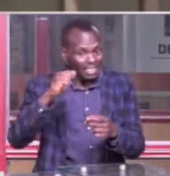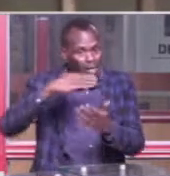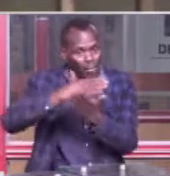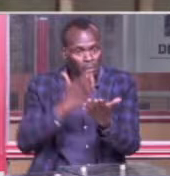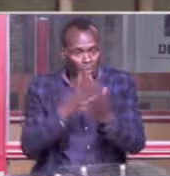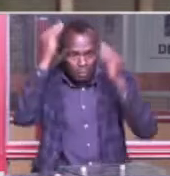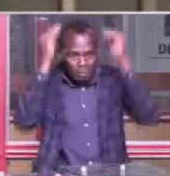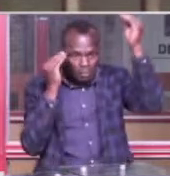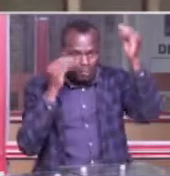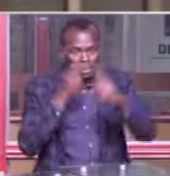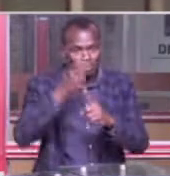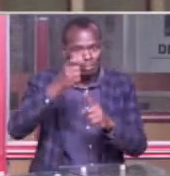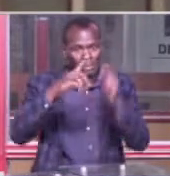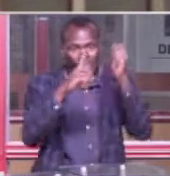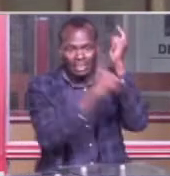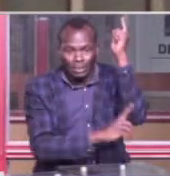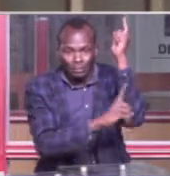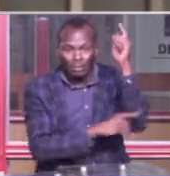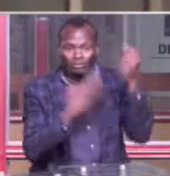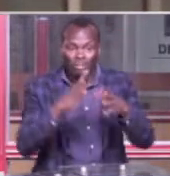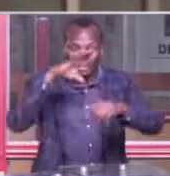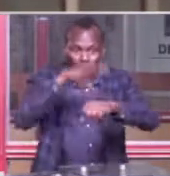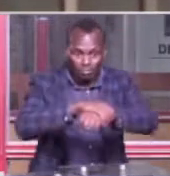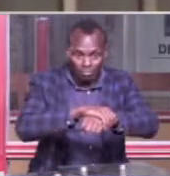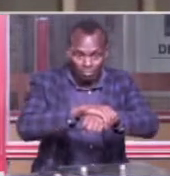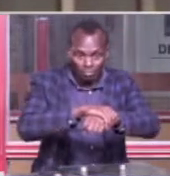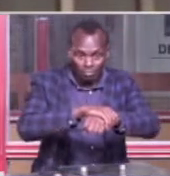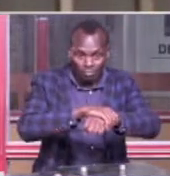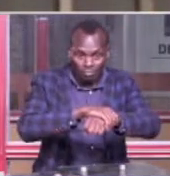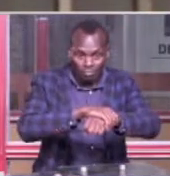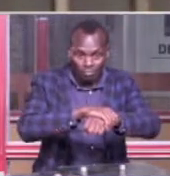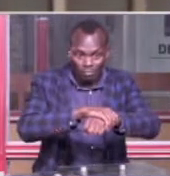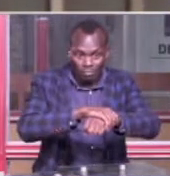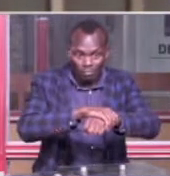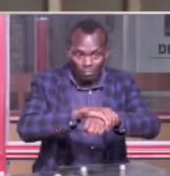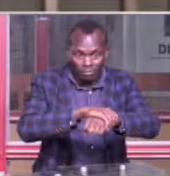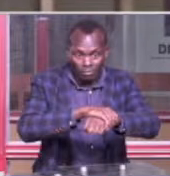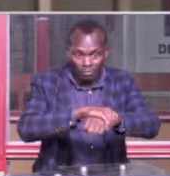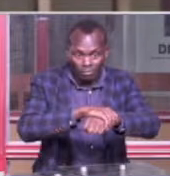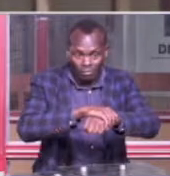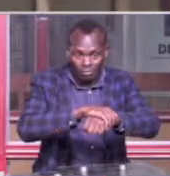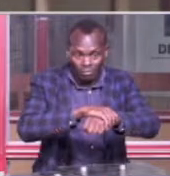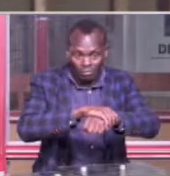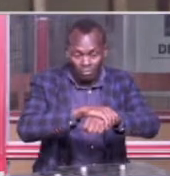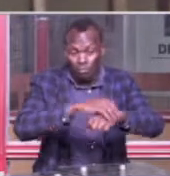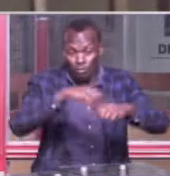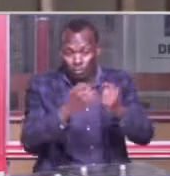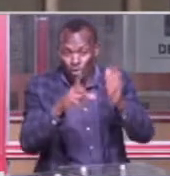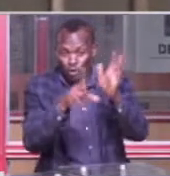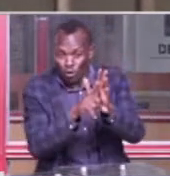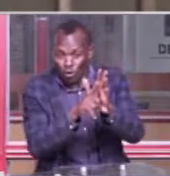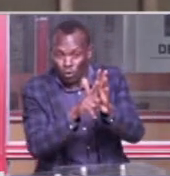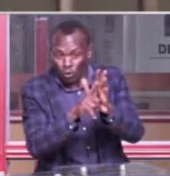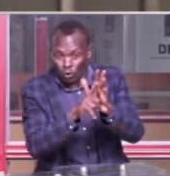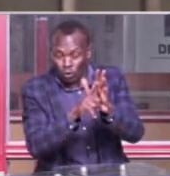district wasangibwa mu bumenyi bw'amateeka n'emmundu nga emmundu